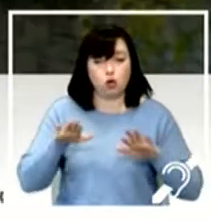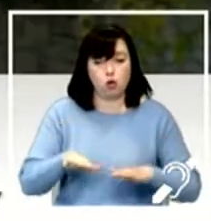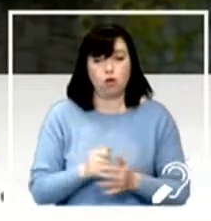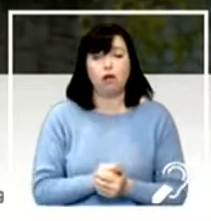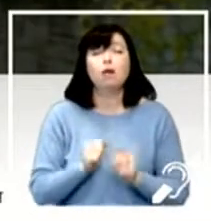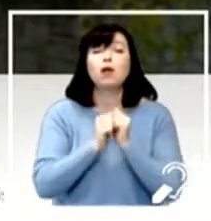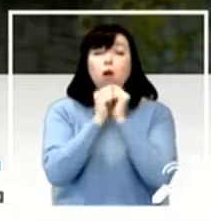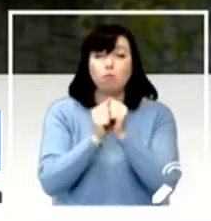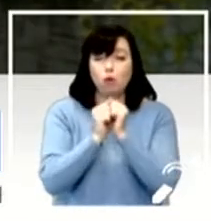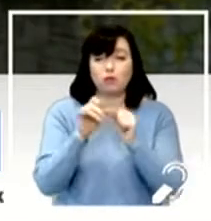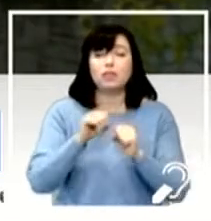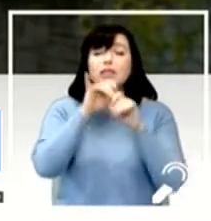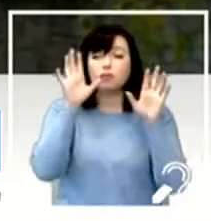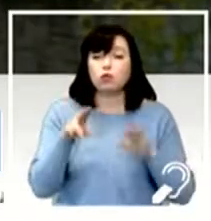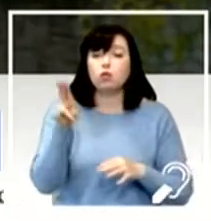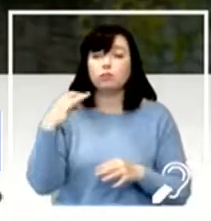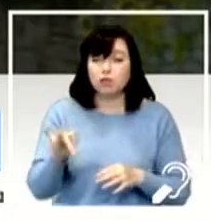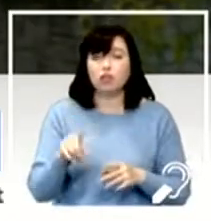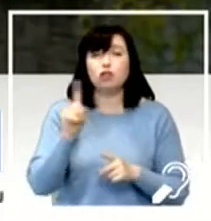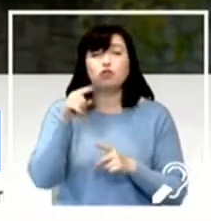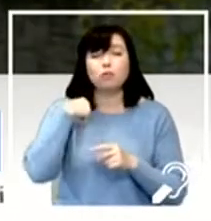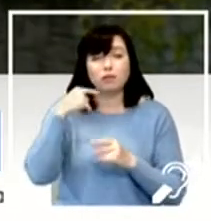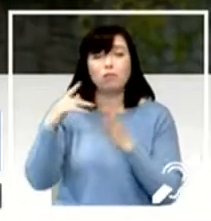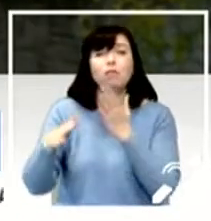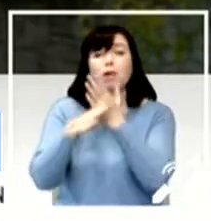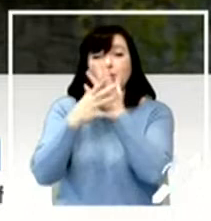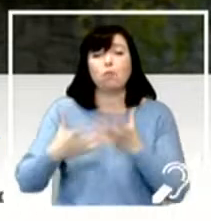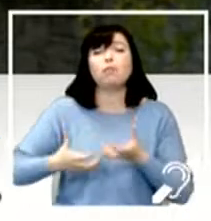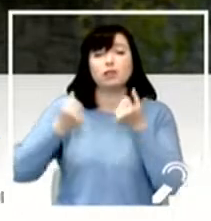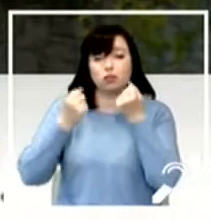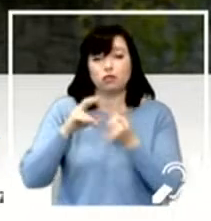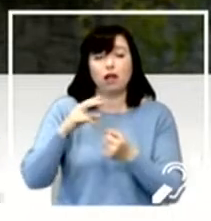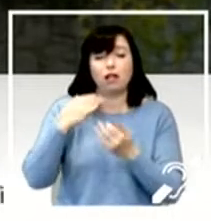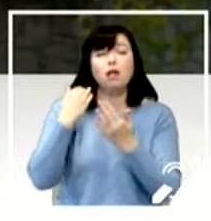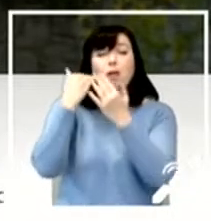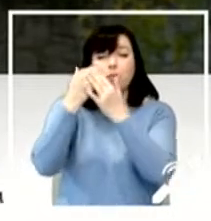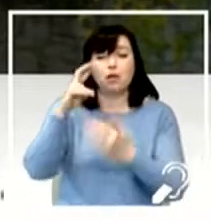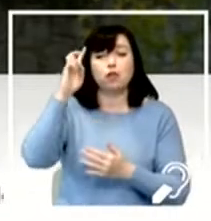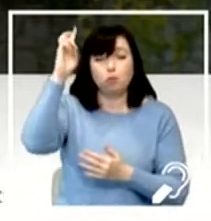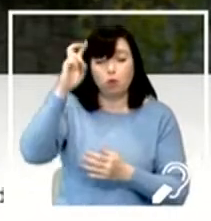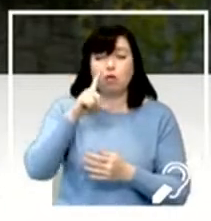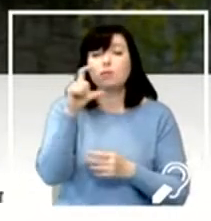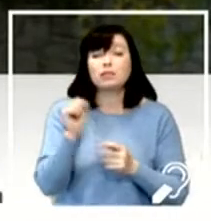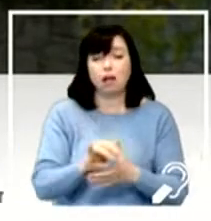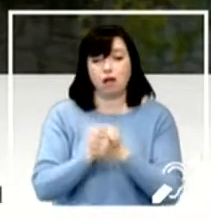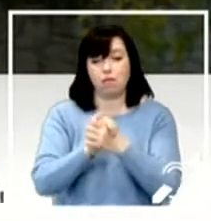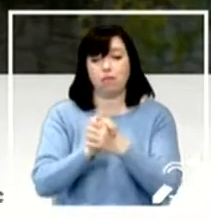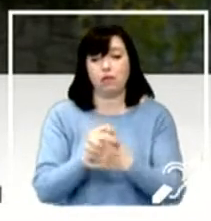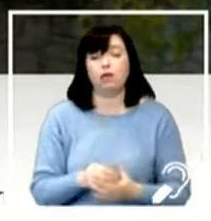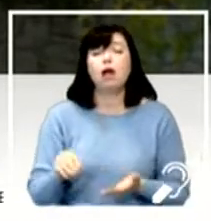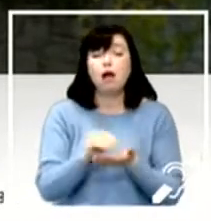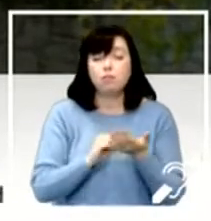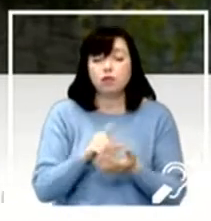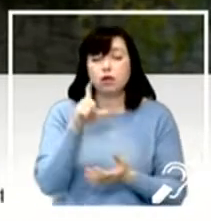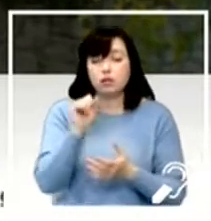Sfântului Dimitrie ca să mijlocească acolo sus, la prestolul dumnezeieștii treimi, pentru pace. Repet,